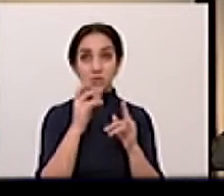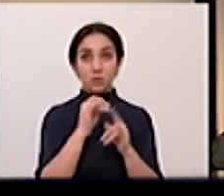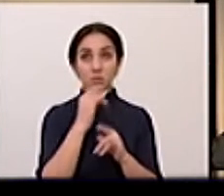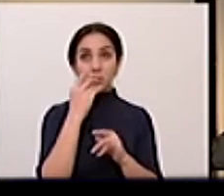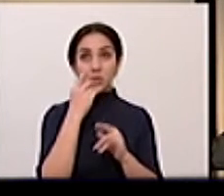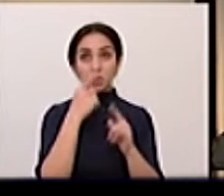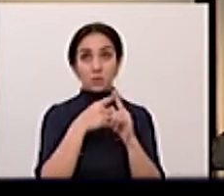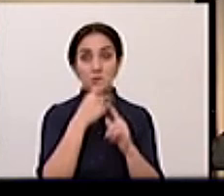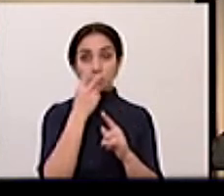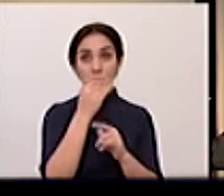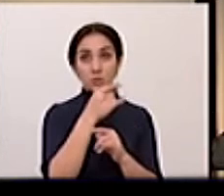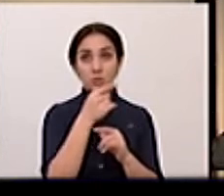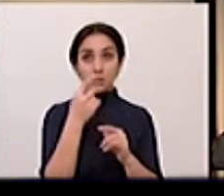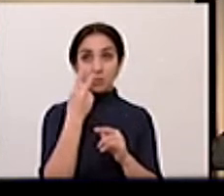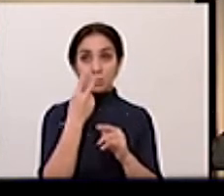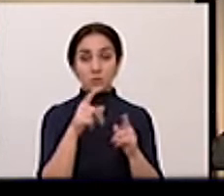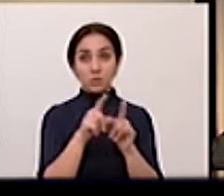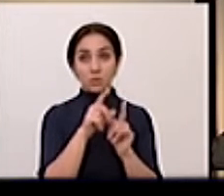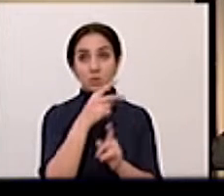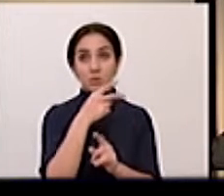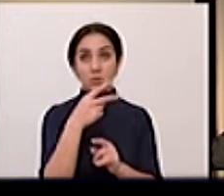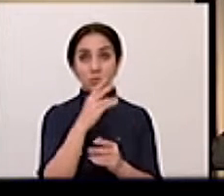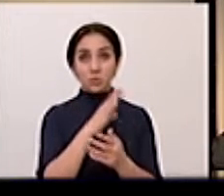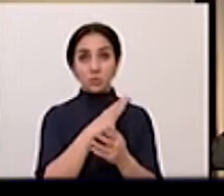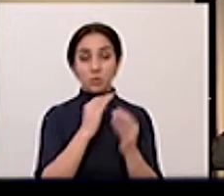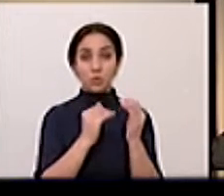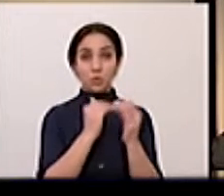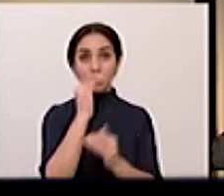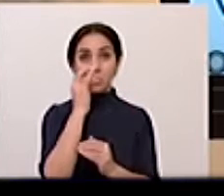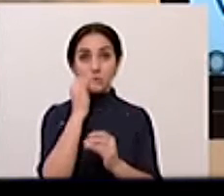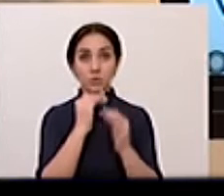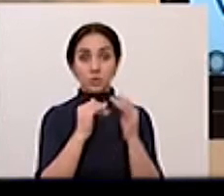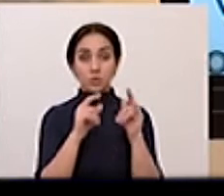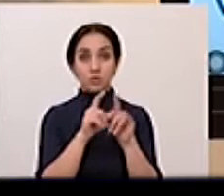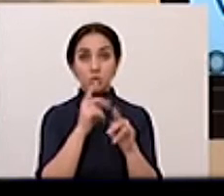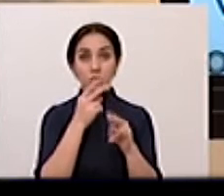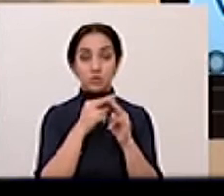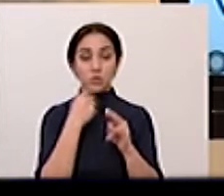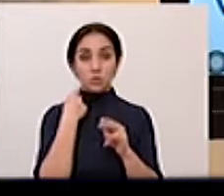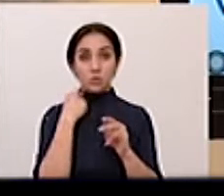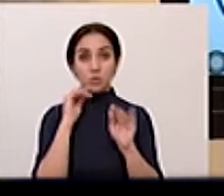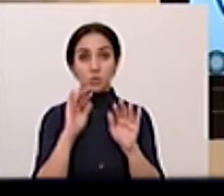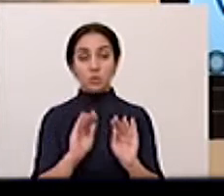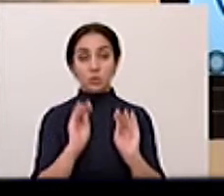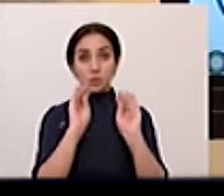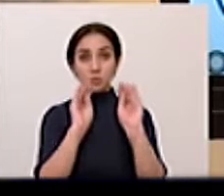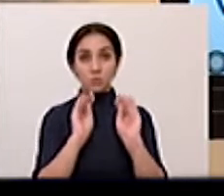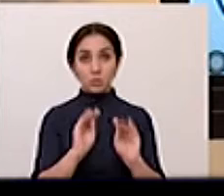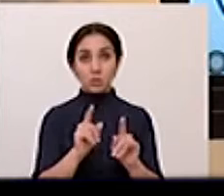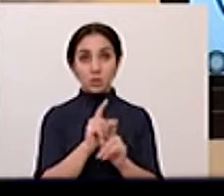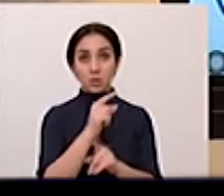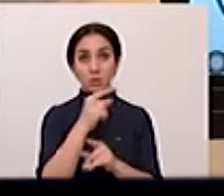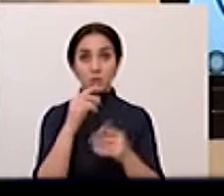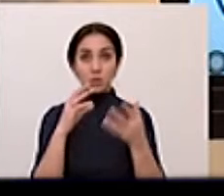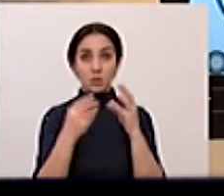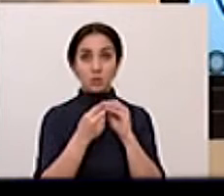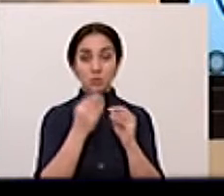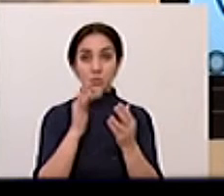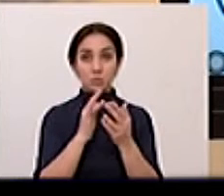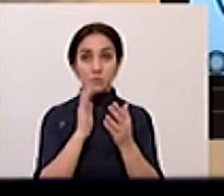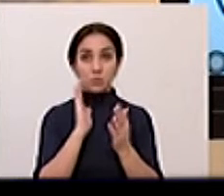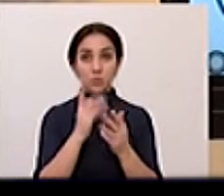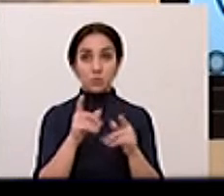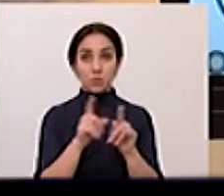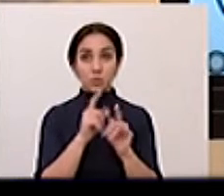2 ga teng bo'ldi. Aniq integralning yuqori hamda quyi chegaradagi son qiymatlarini qo'yib, ayirmani hisoblaydigan